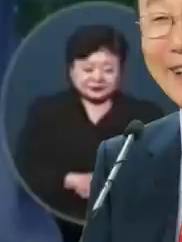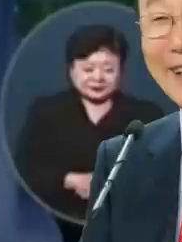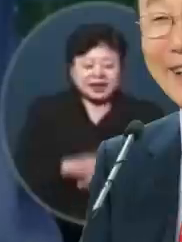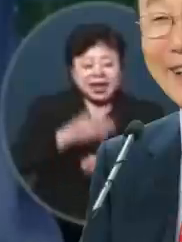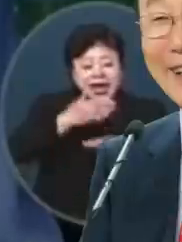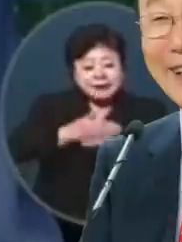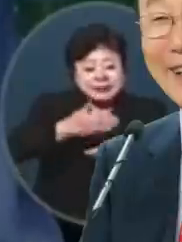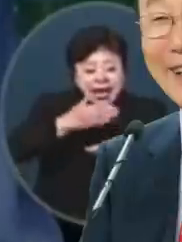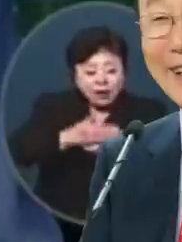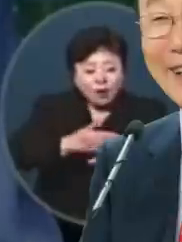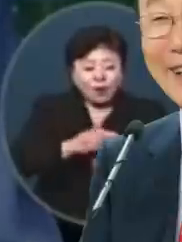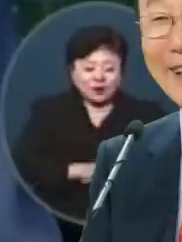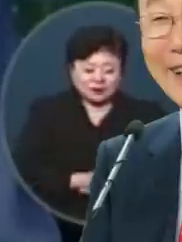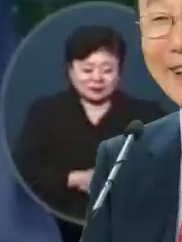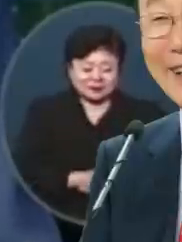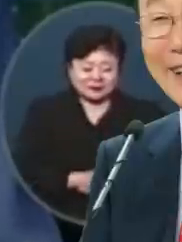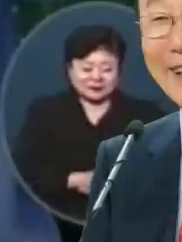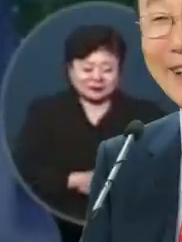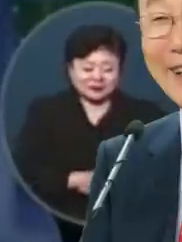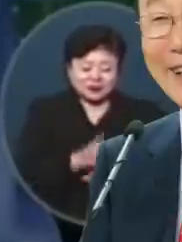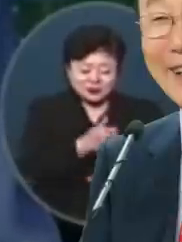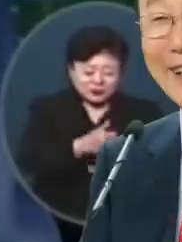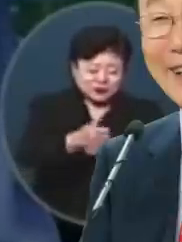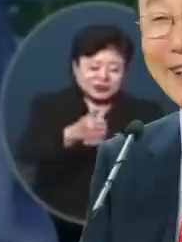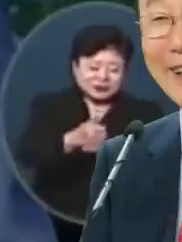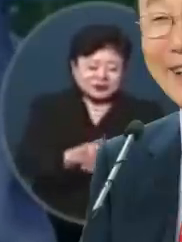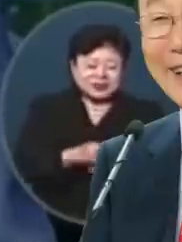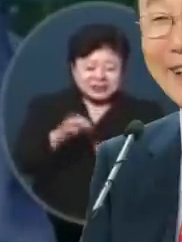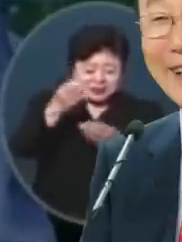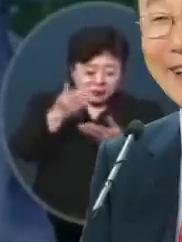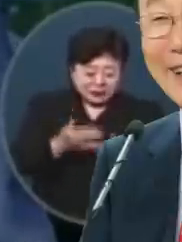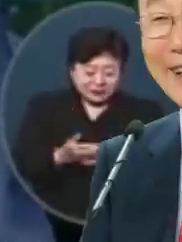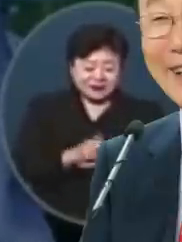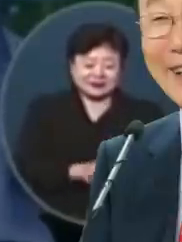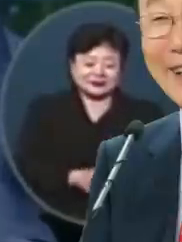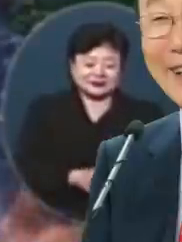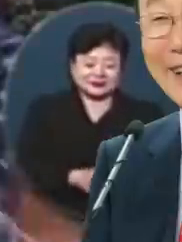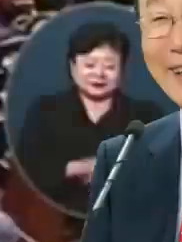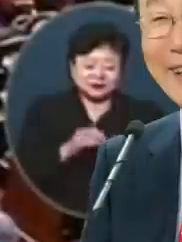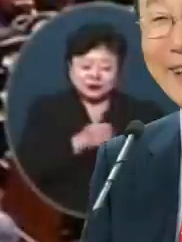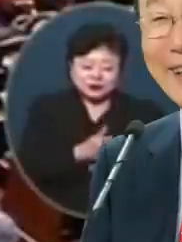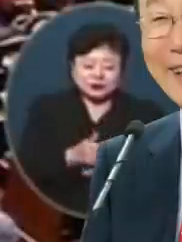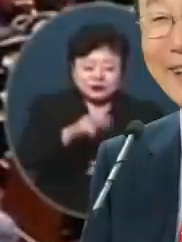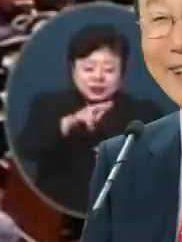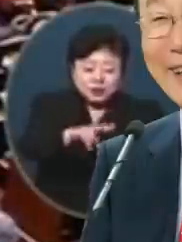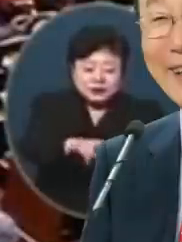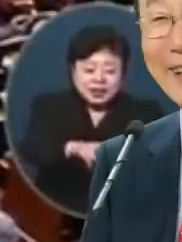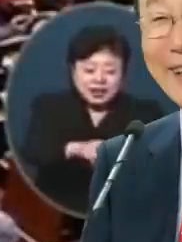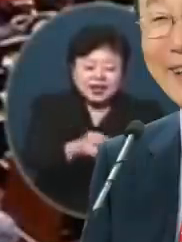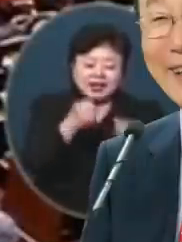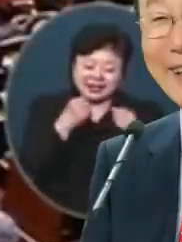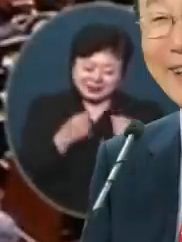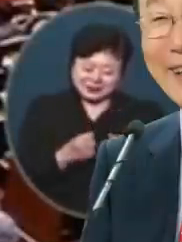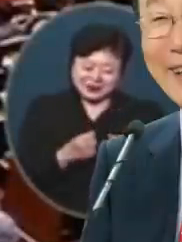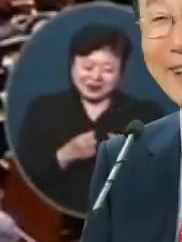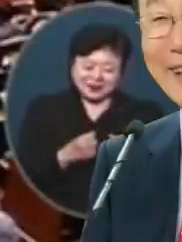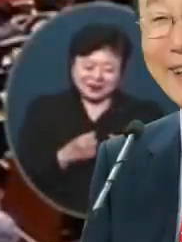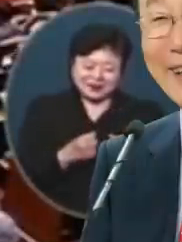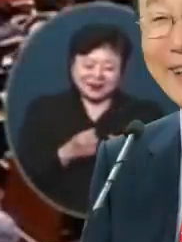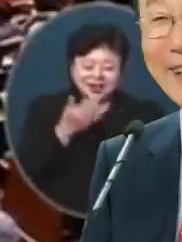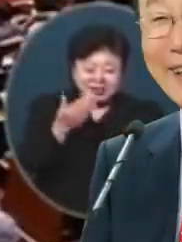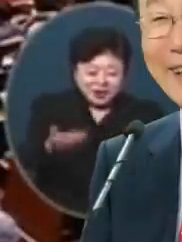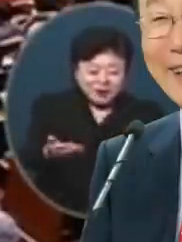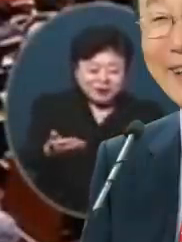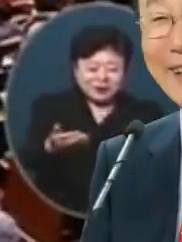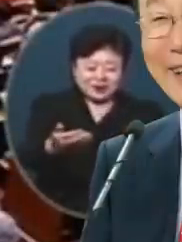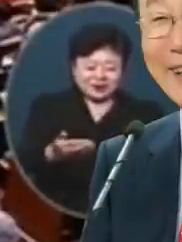감사하고 지나는 것이 주님을 인정하는 것입니다. 오늘 주님이 이 자리에도 지금도 계셔서 여러분